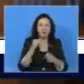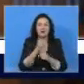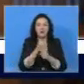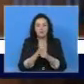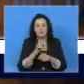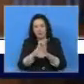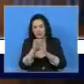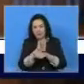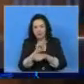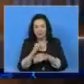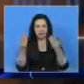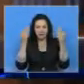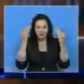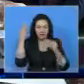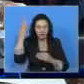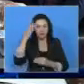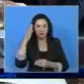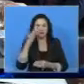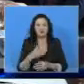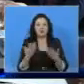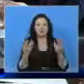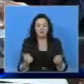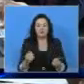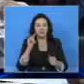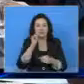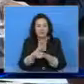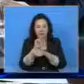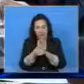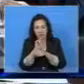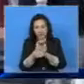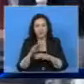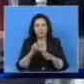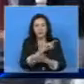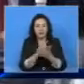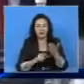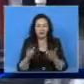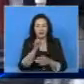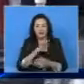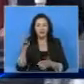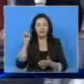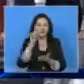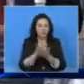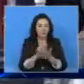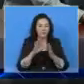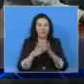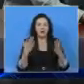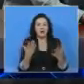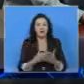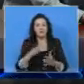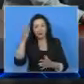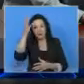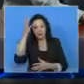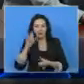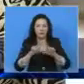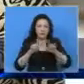работа по изучению наследия Великого мыслителя действительно изучение первого казахского поэта в нашем регионе должным образом в особенности в